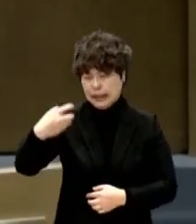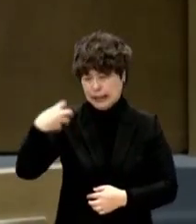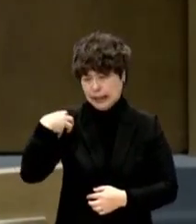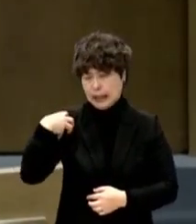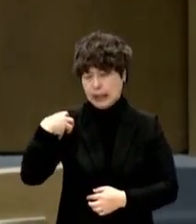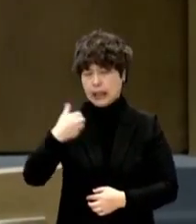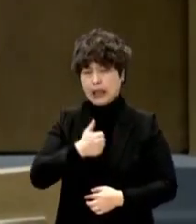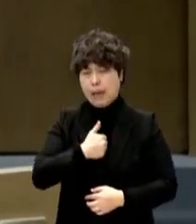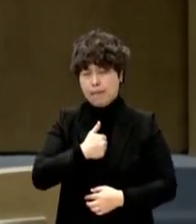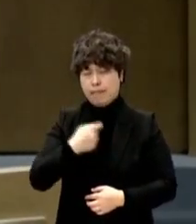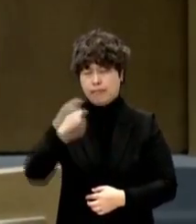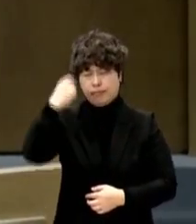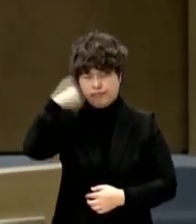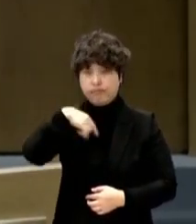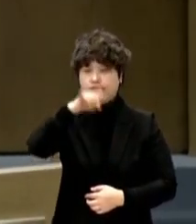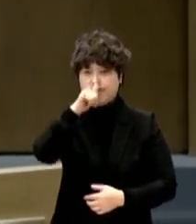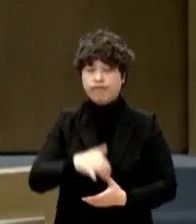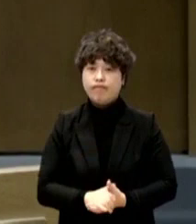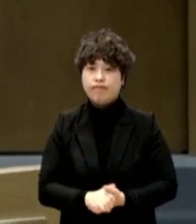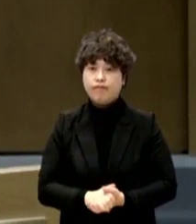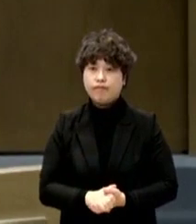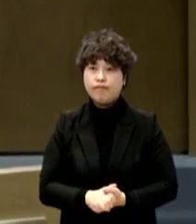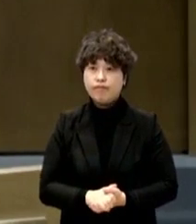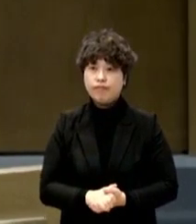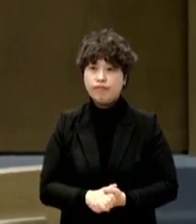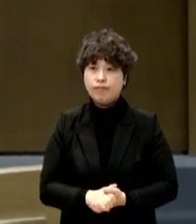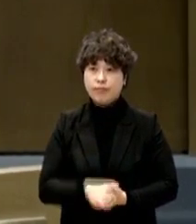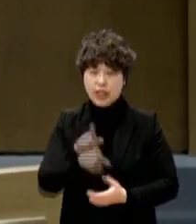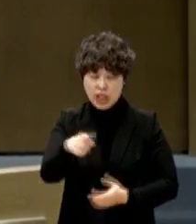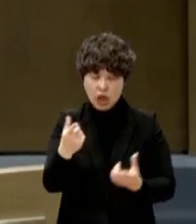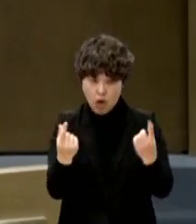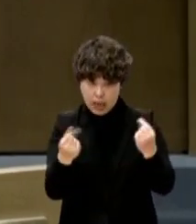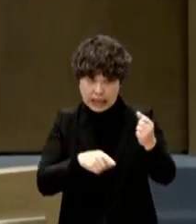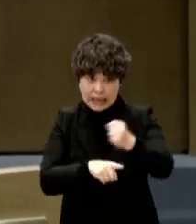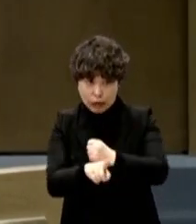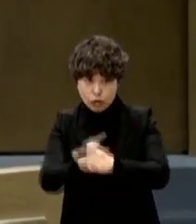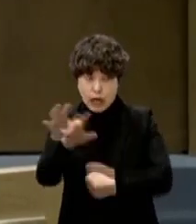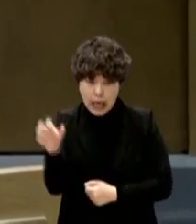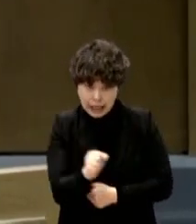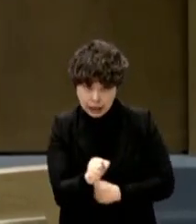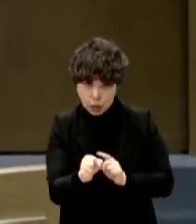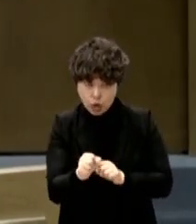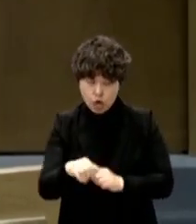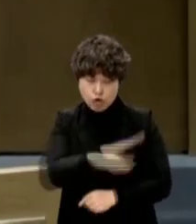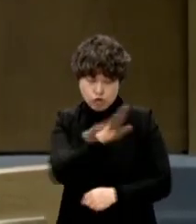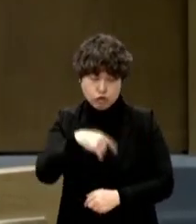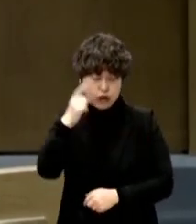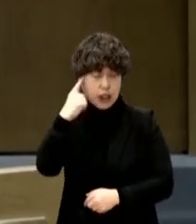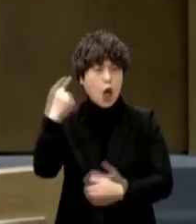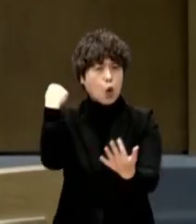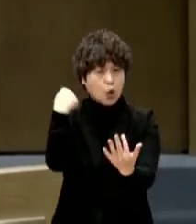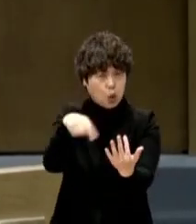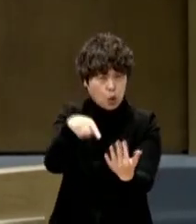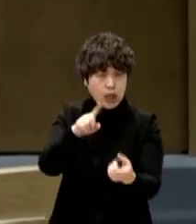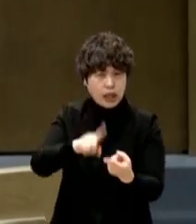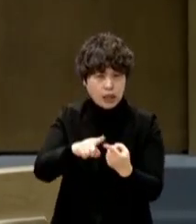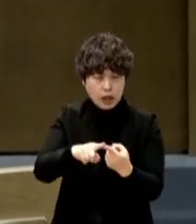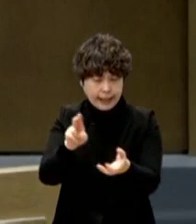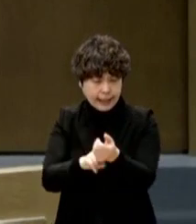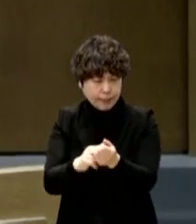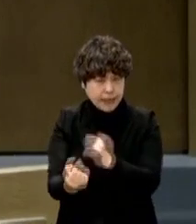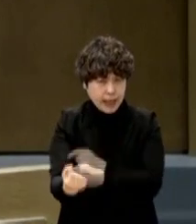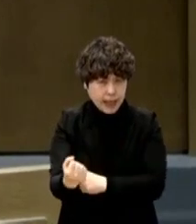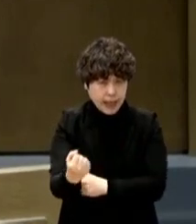책임감을 느끼기도 하였습니다. 그러나 이러한 일들을 겪으면서 우리 교육에 잠재되어 있던